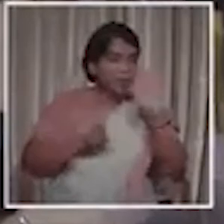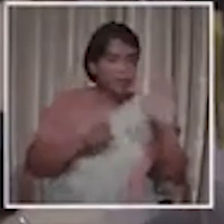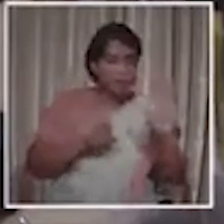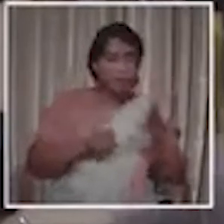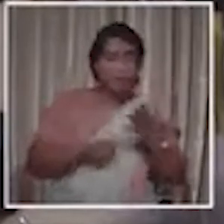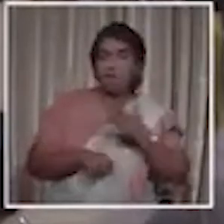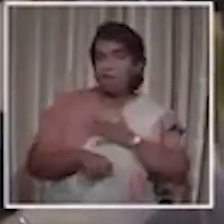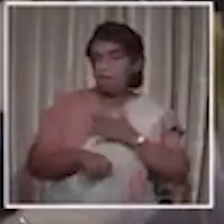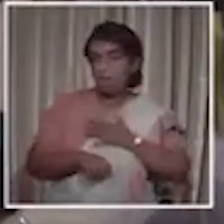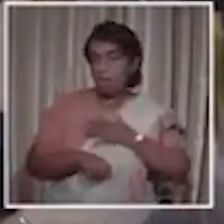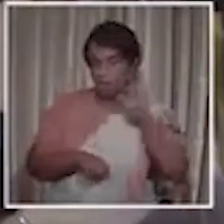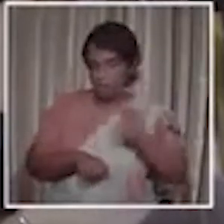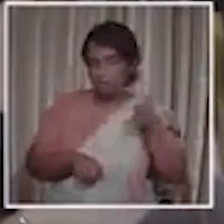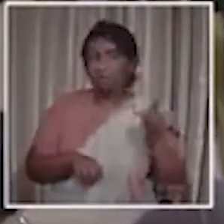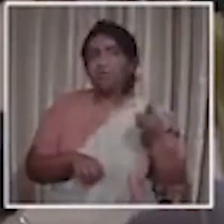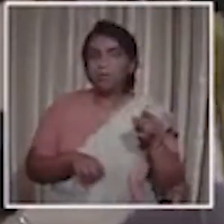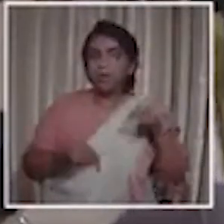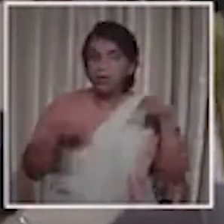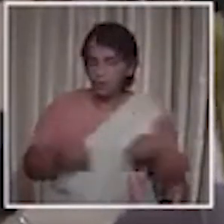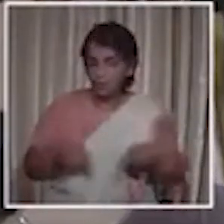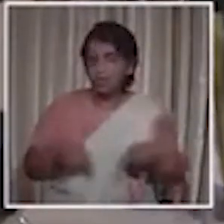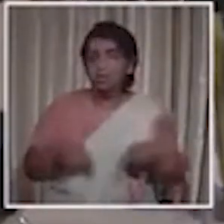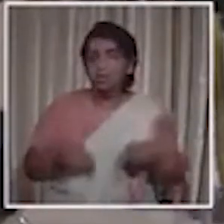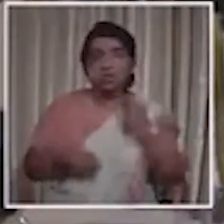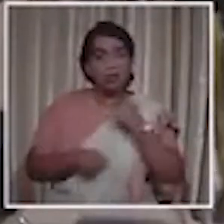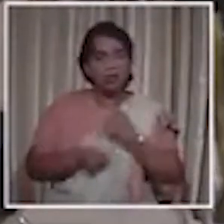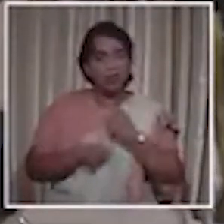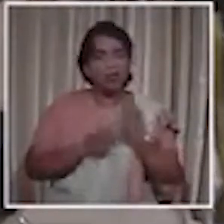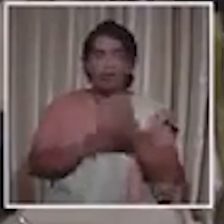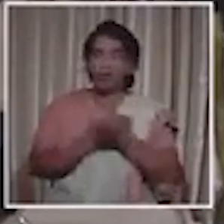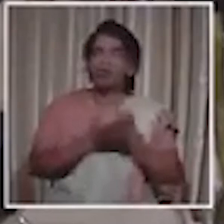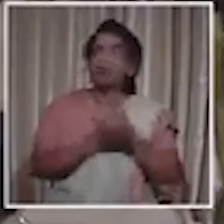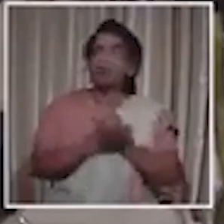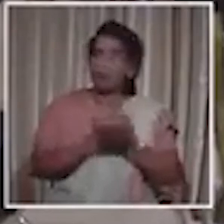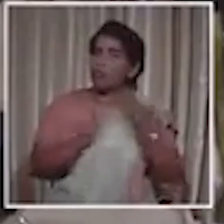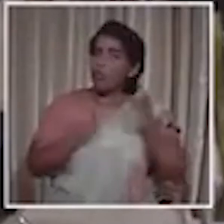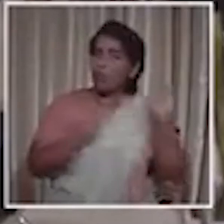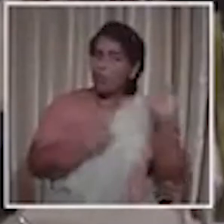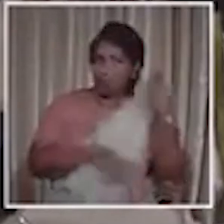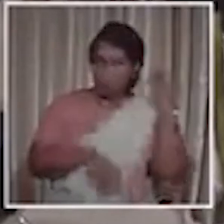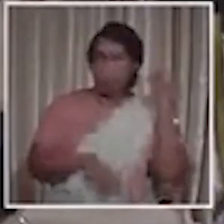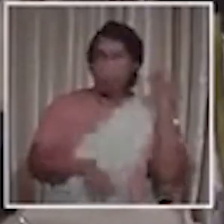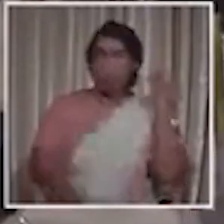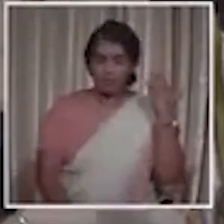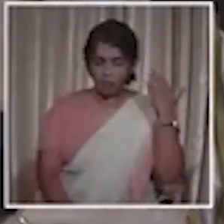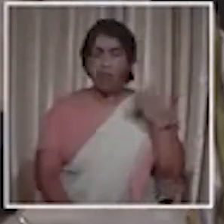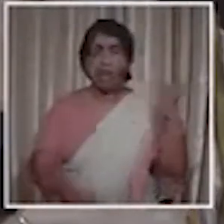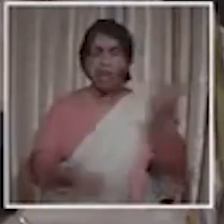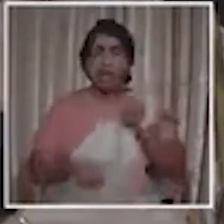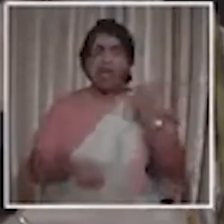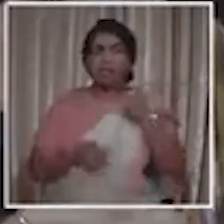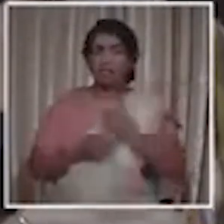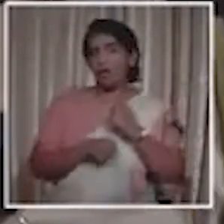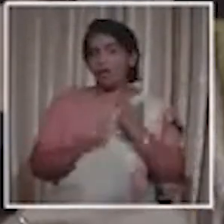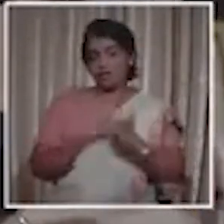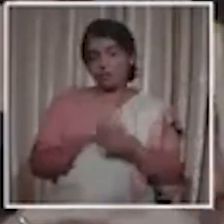හඬ බවට පත් වෙලා තිබෙන්නේ අද ආණ්ඩුවේ සියලු දෙනාම ඉවත් විය යුතුයි අලුත් ආණ්ඩුවක් හැදිය